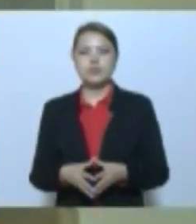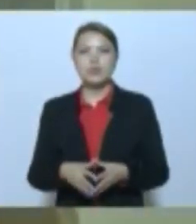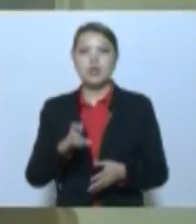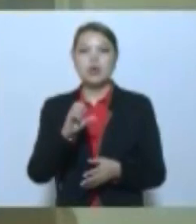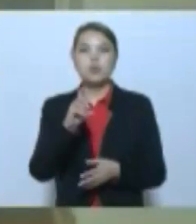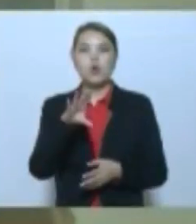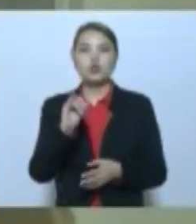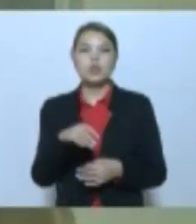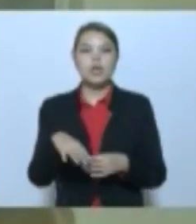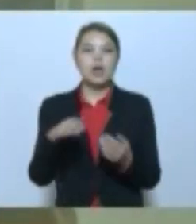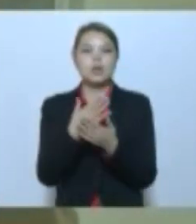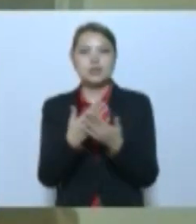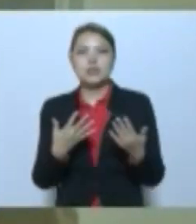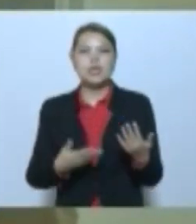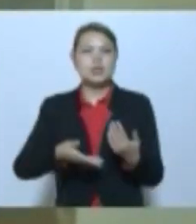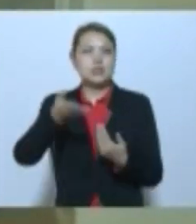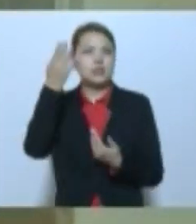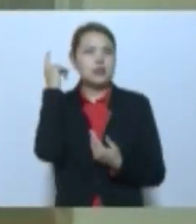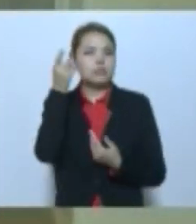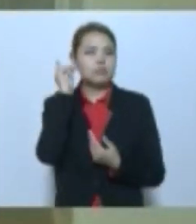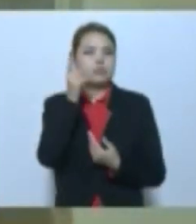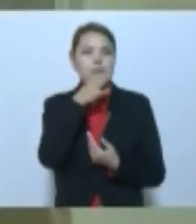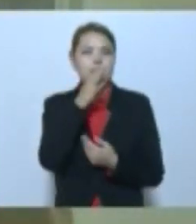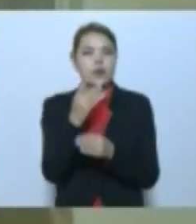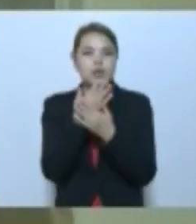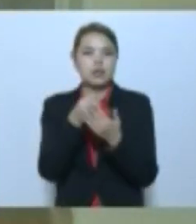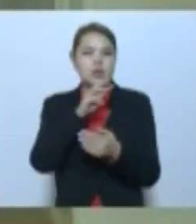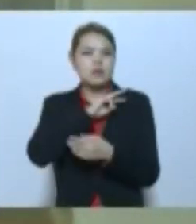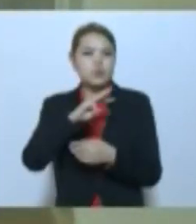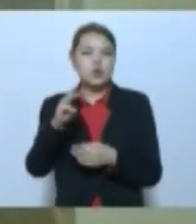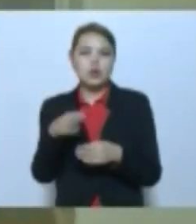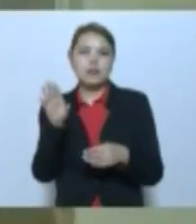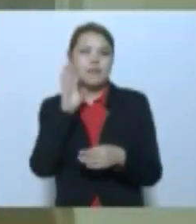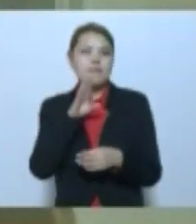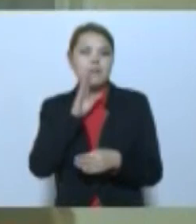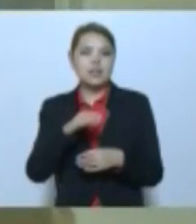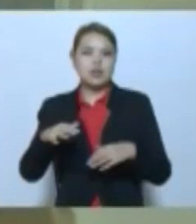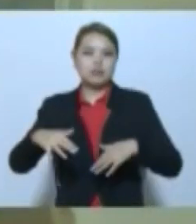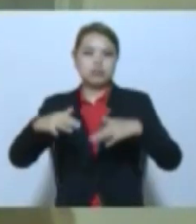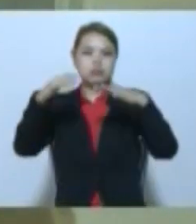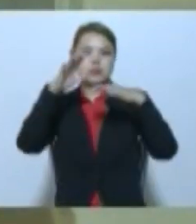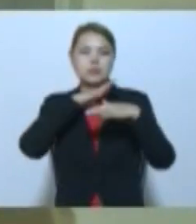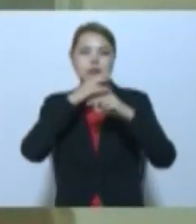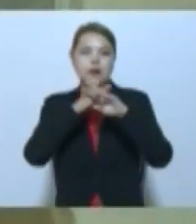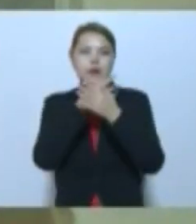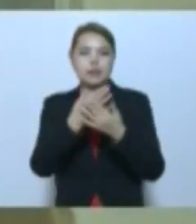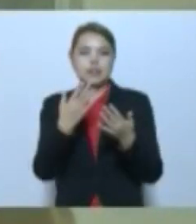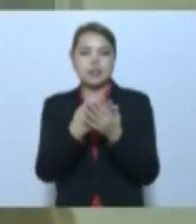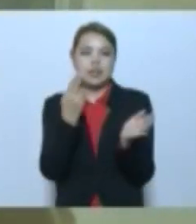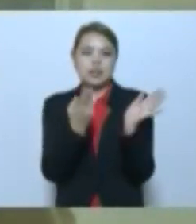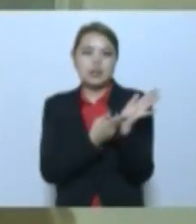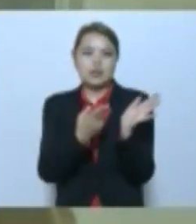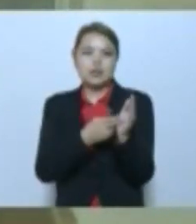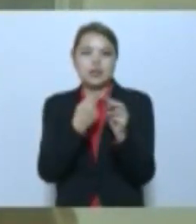Боджра – историческое место. Несколько миллионов назад эта местность была покрыта под океаном Тетис. На том месте было найдено множество доказательств в